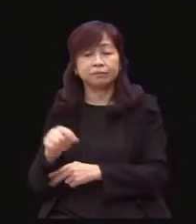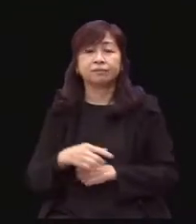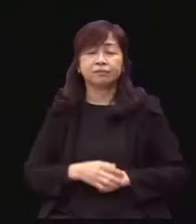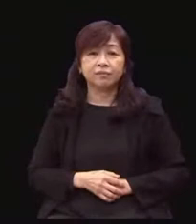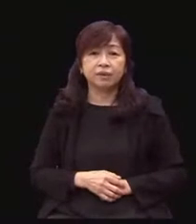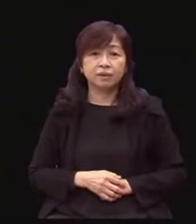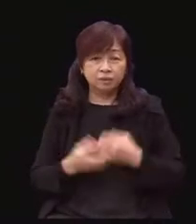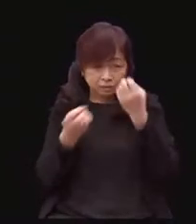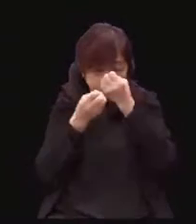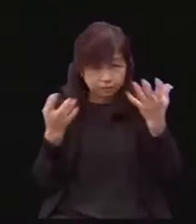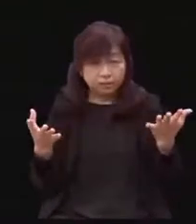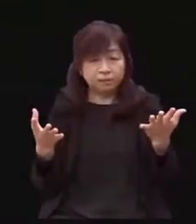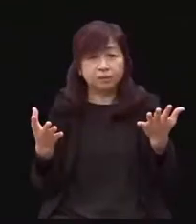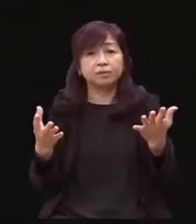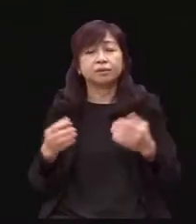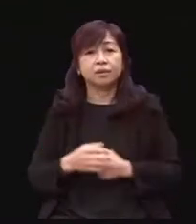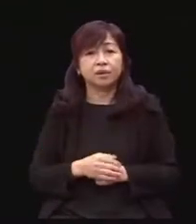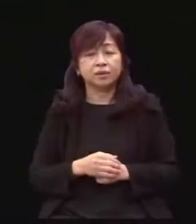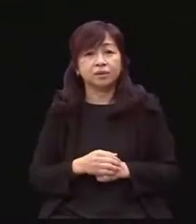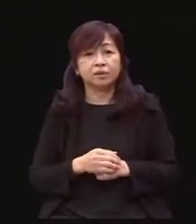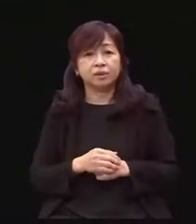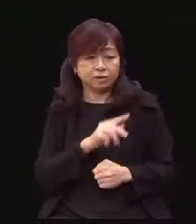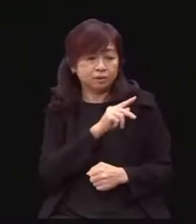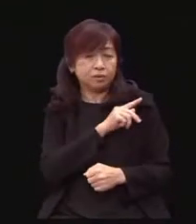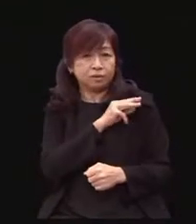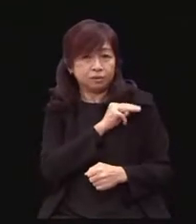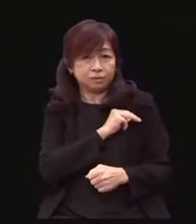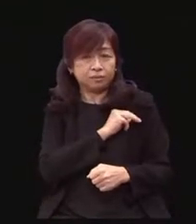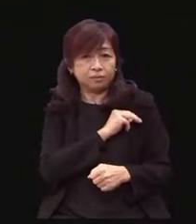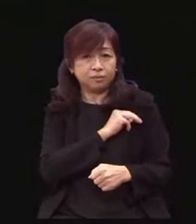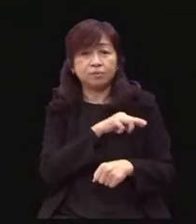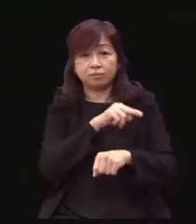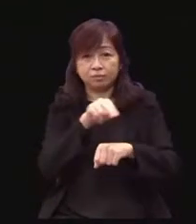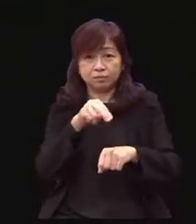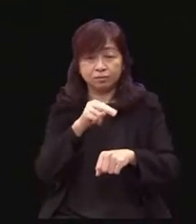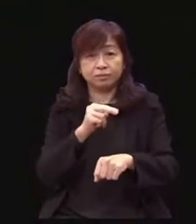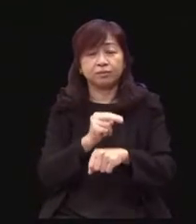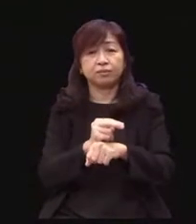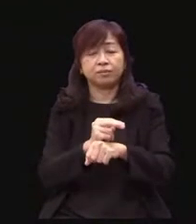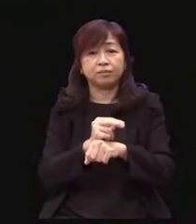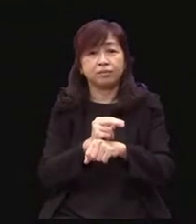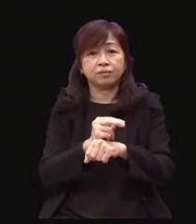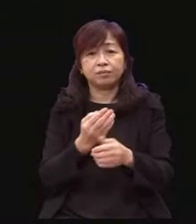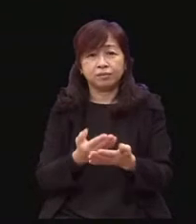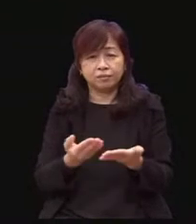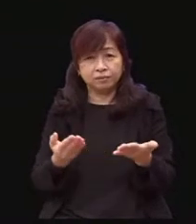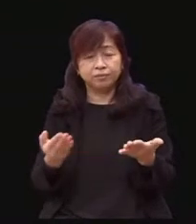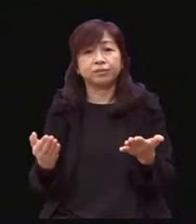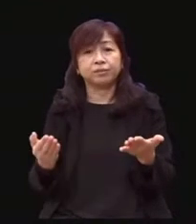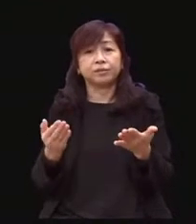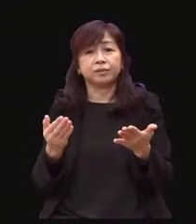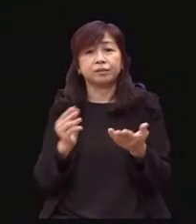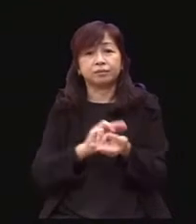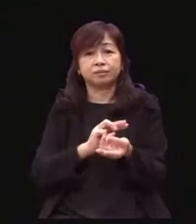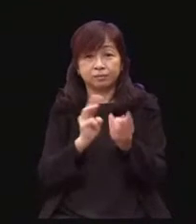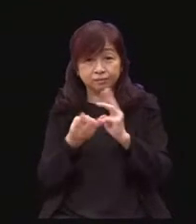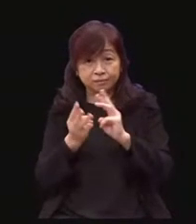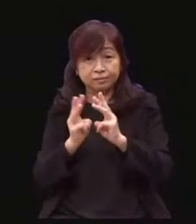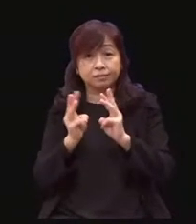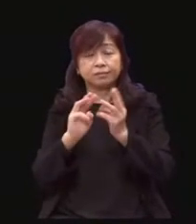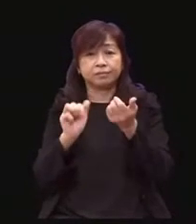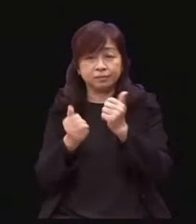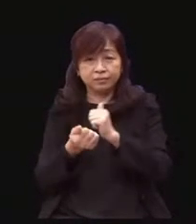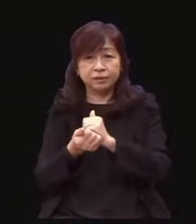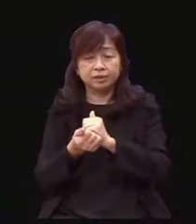Kementerian sumber asli alam sekitar dan perubahan iklim NR ICC melalui jabatan perlindungan kehidupan dia dan